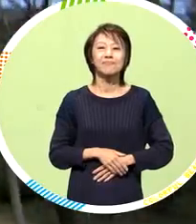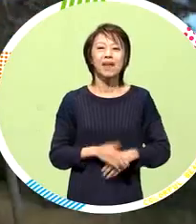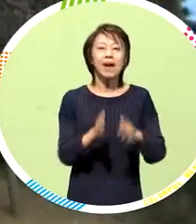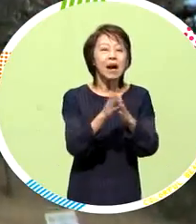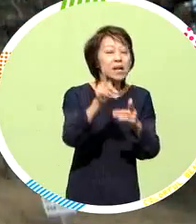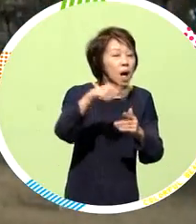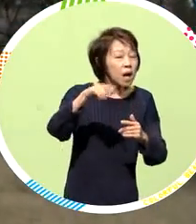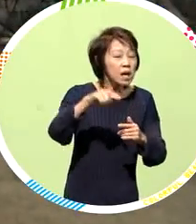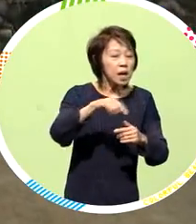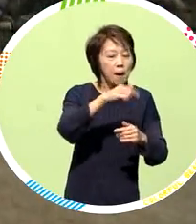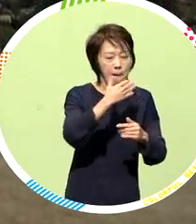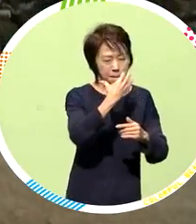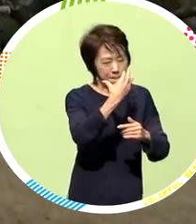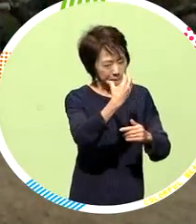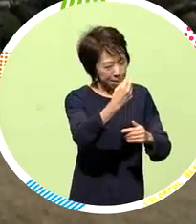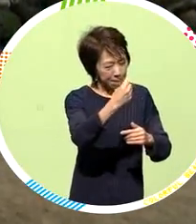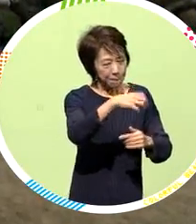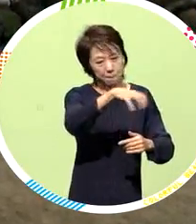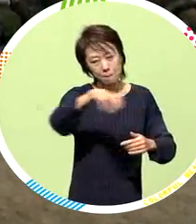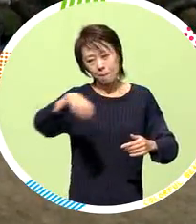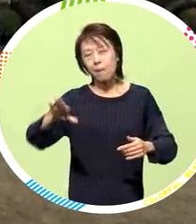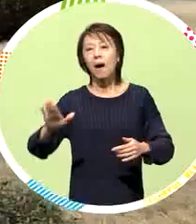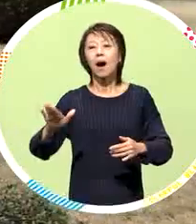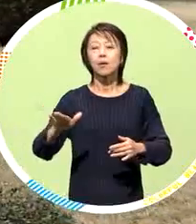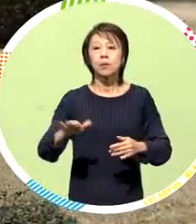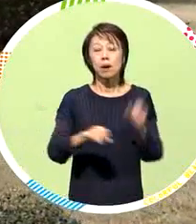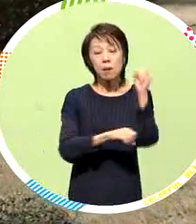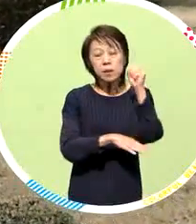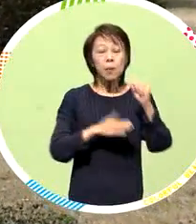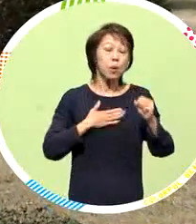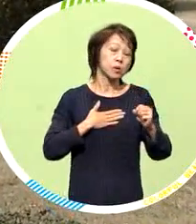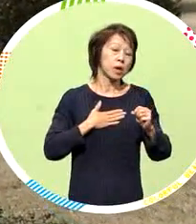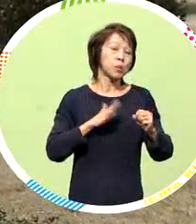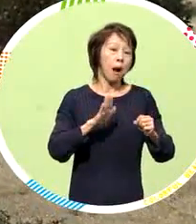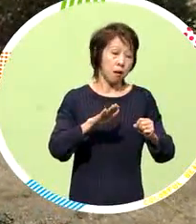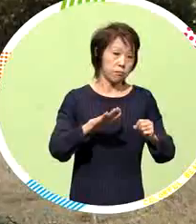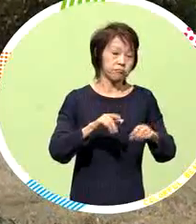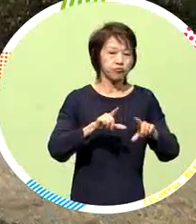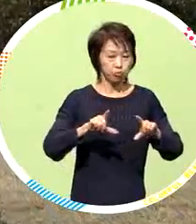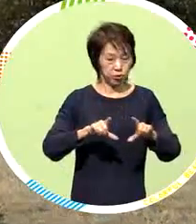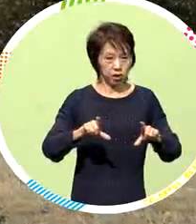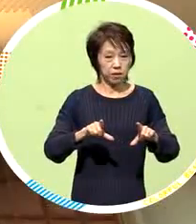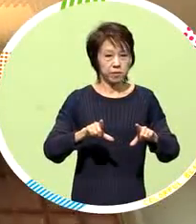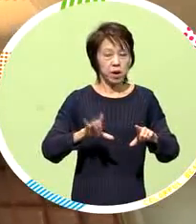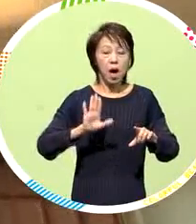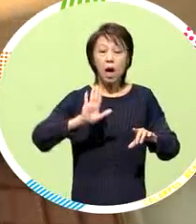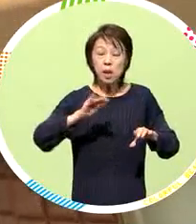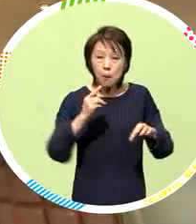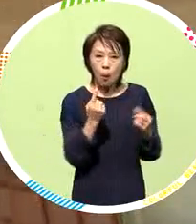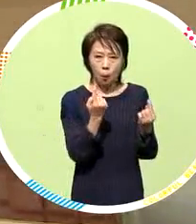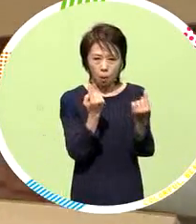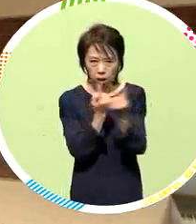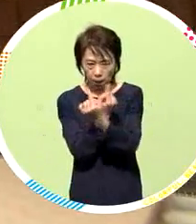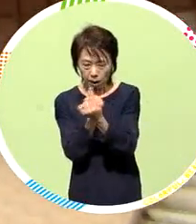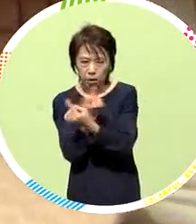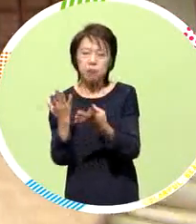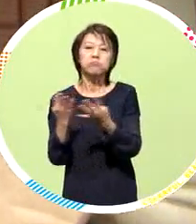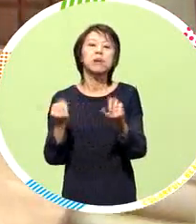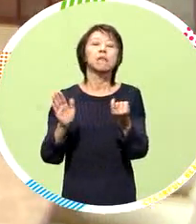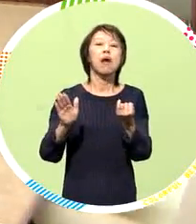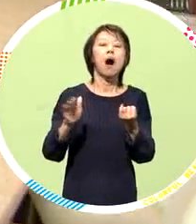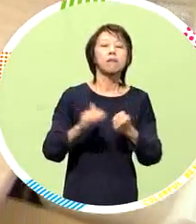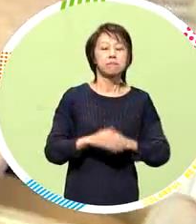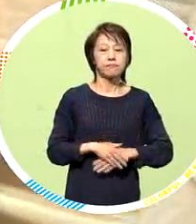神奈川ってすごい魅力あるぞたくさんじゃないですかで元々知ってる魅力ってありますよね変わっていっているところもたくさん